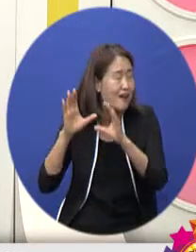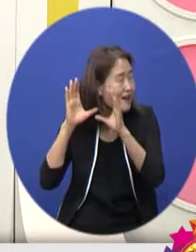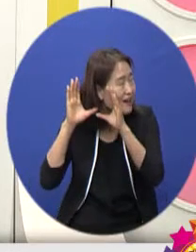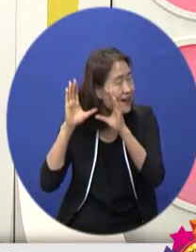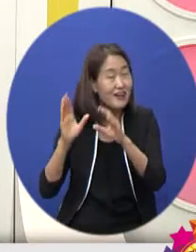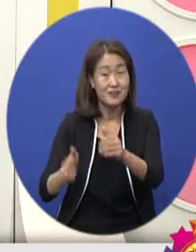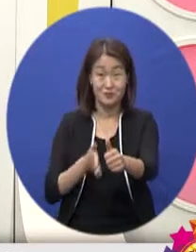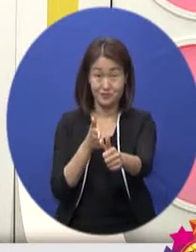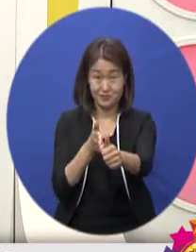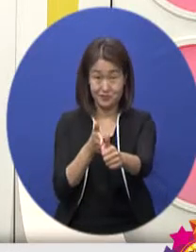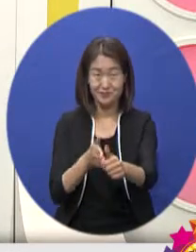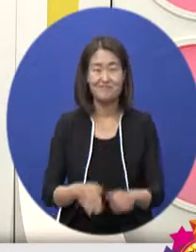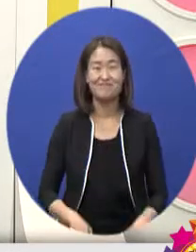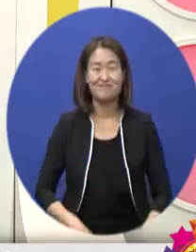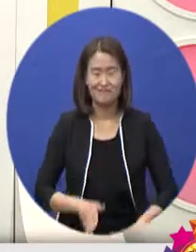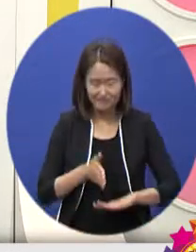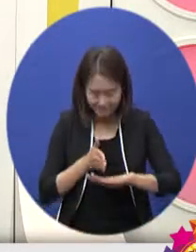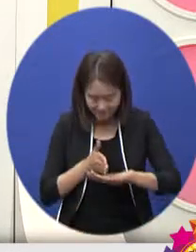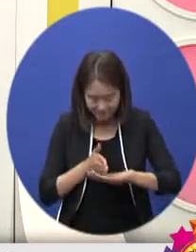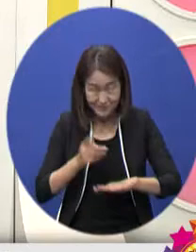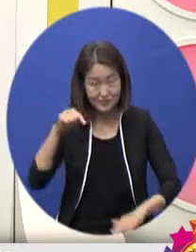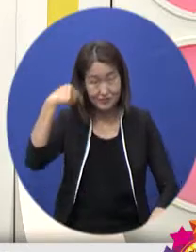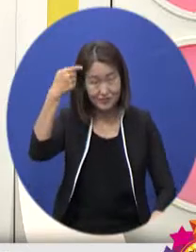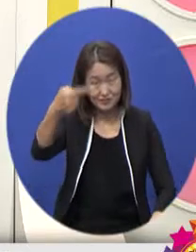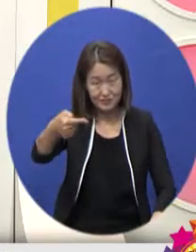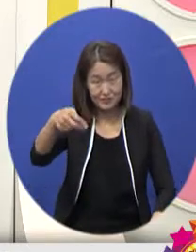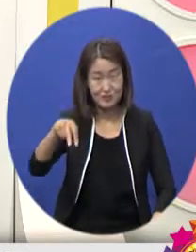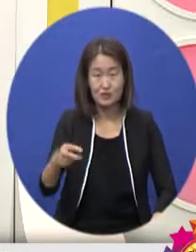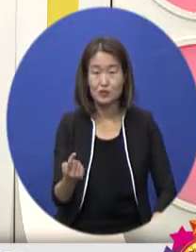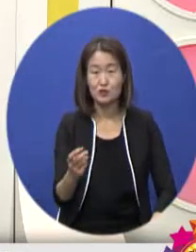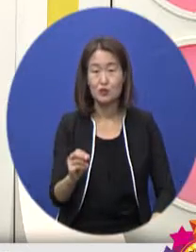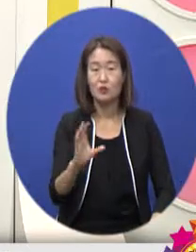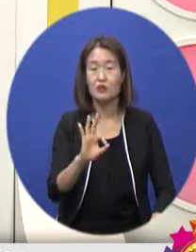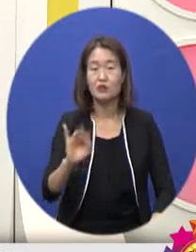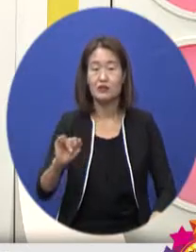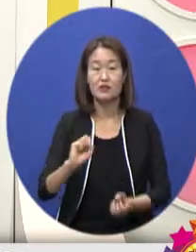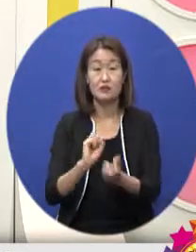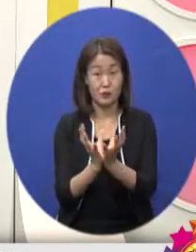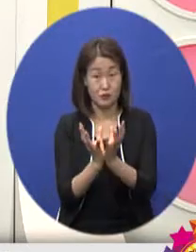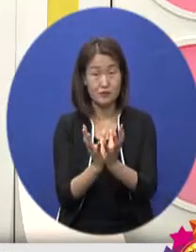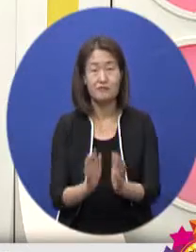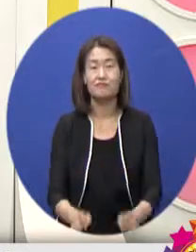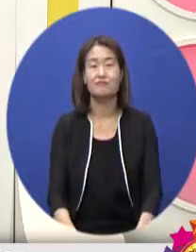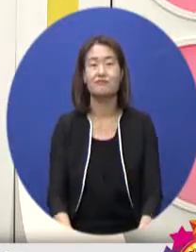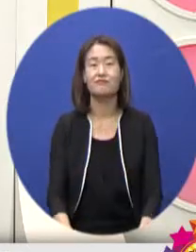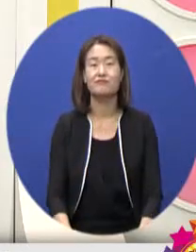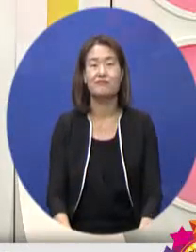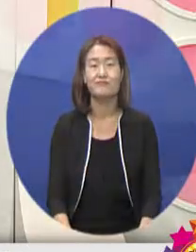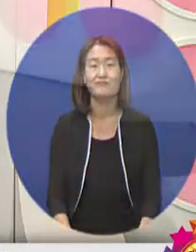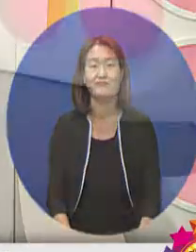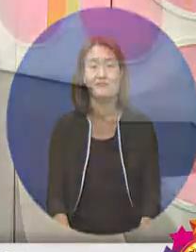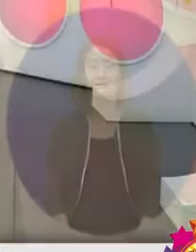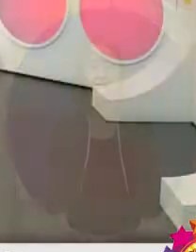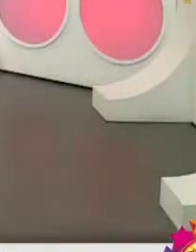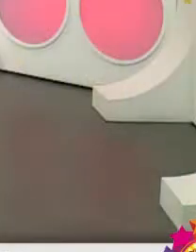들어주시기 바랍니다. 고맙습니다. 다음 곡은 송이 꽃입니다.